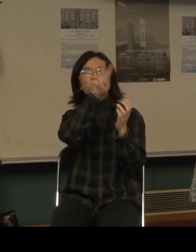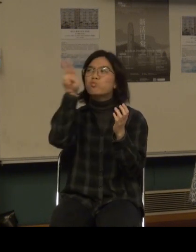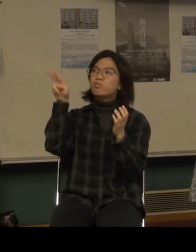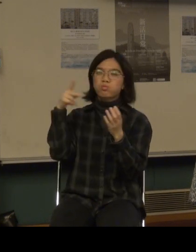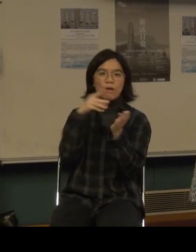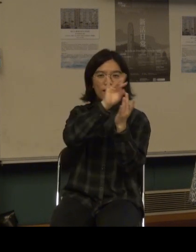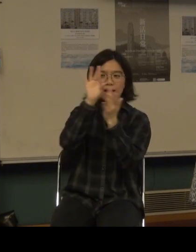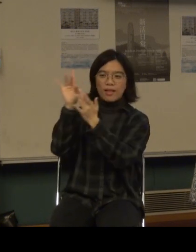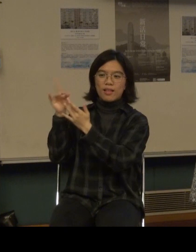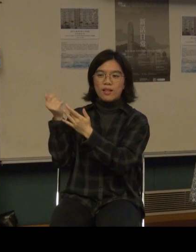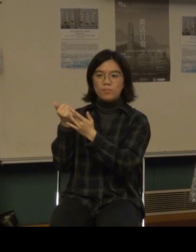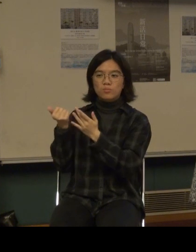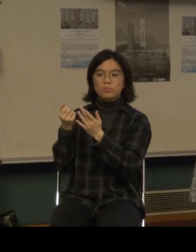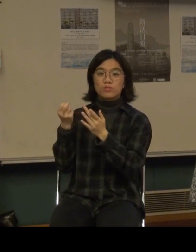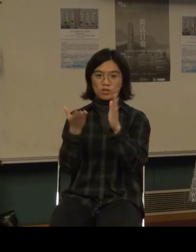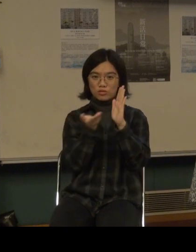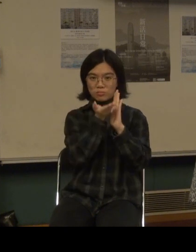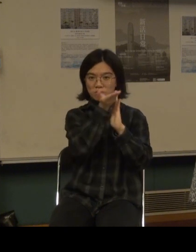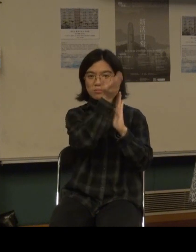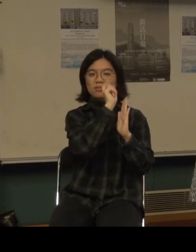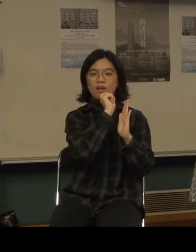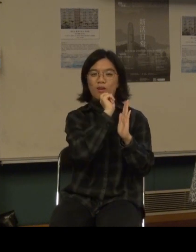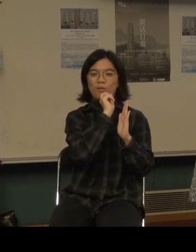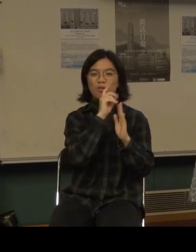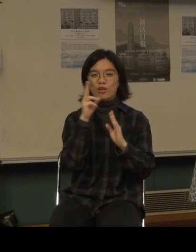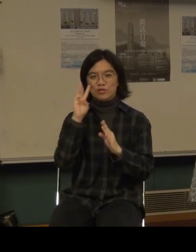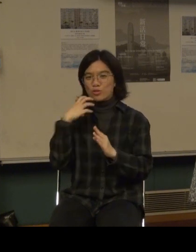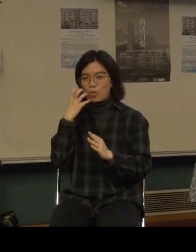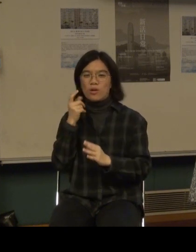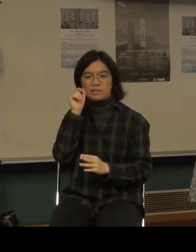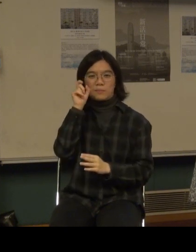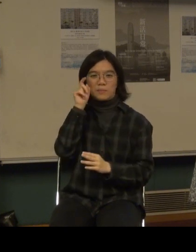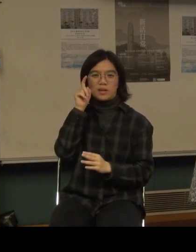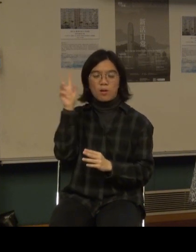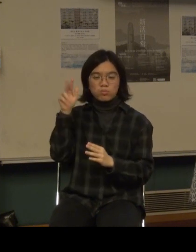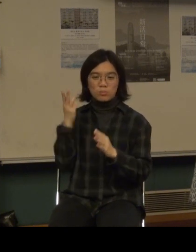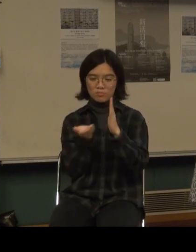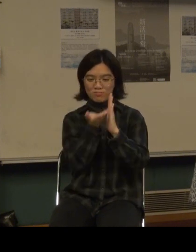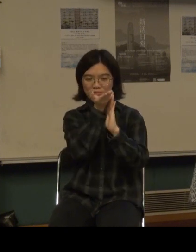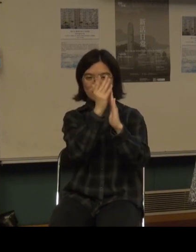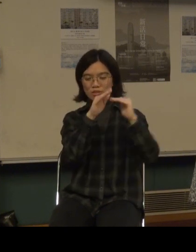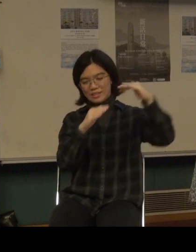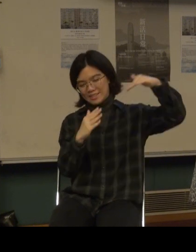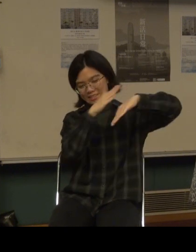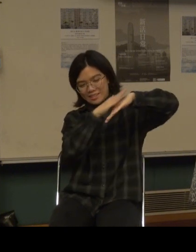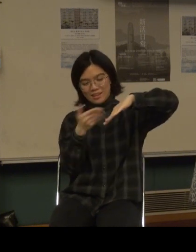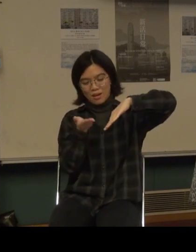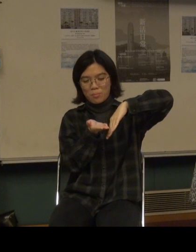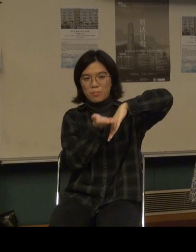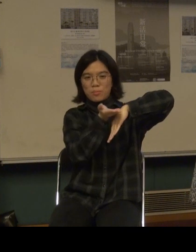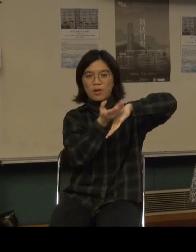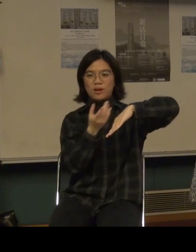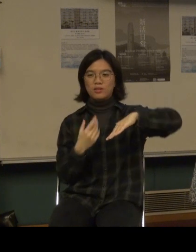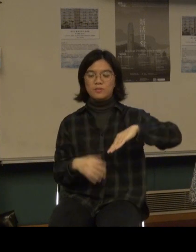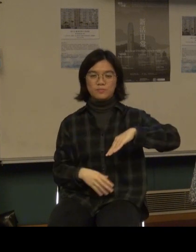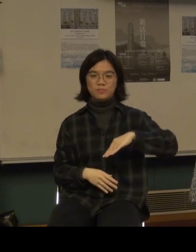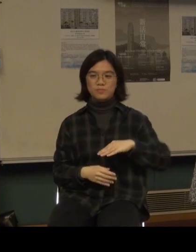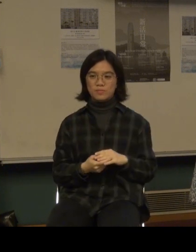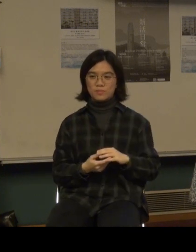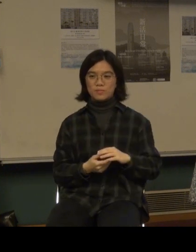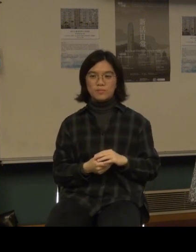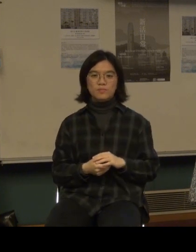度啦。生果檔咧個陳架又更加有趣，就係、是、因為佢個陳架係斜嘅，咁你俾你擺啲生果。而咧，因為佢斜咧，為